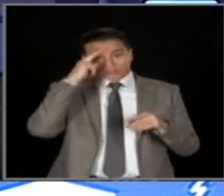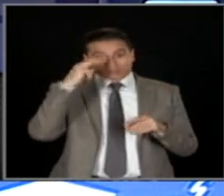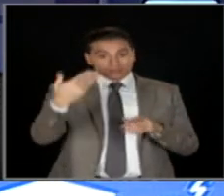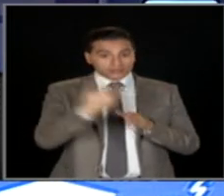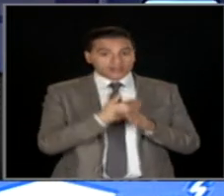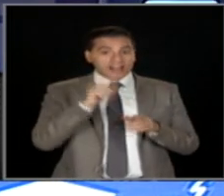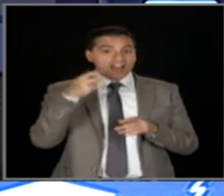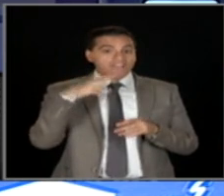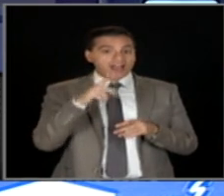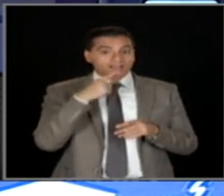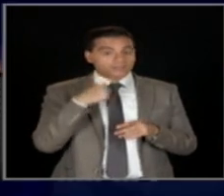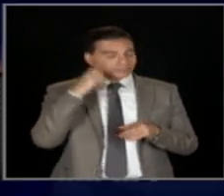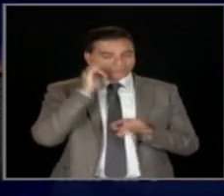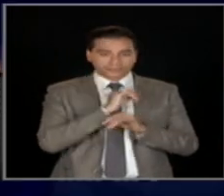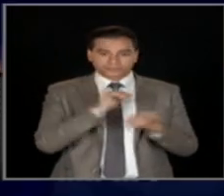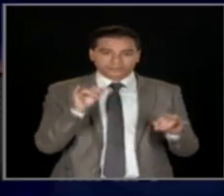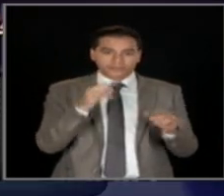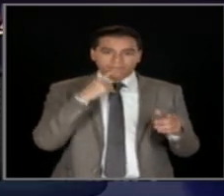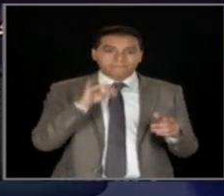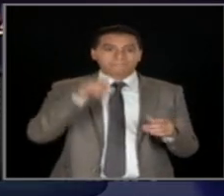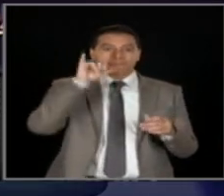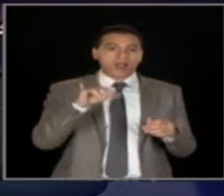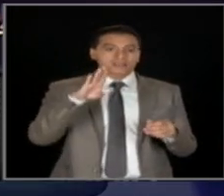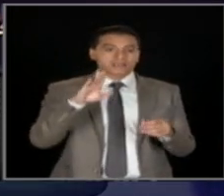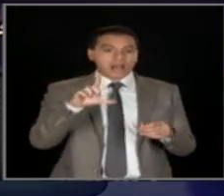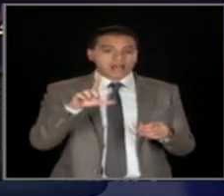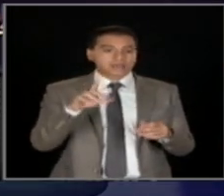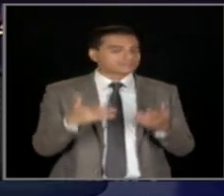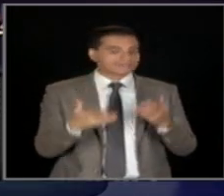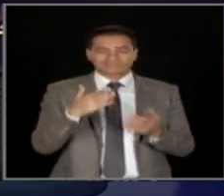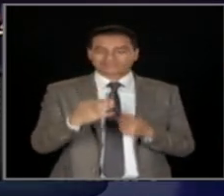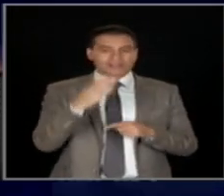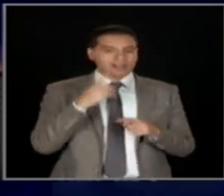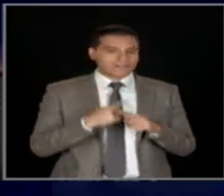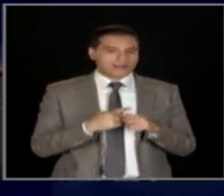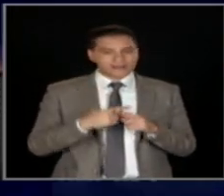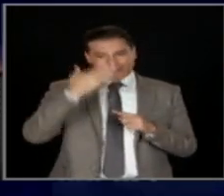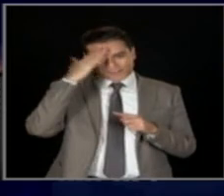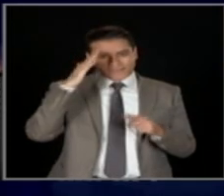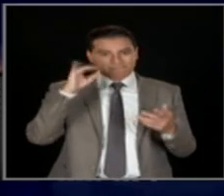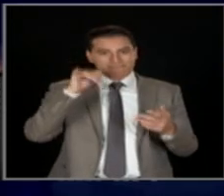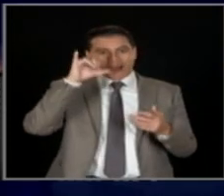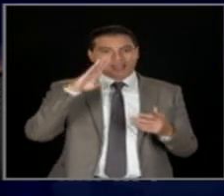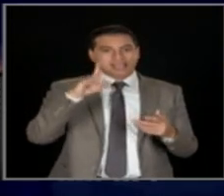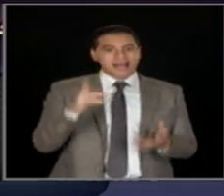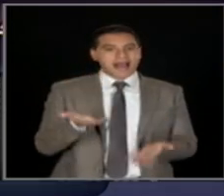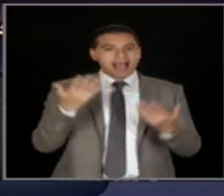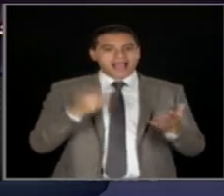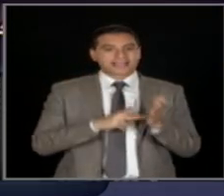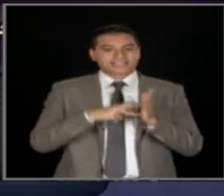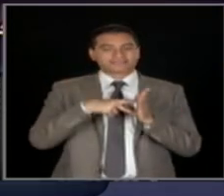تخضيت. طار الاسم. طار الاسم. مايكل إدوارد. مايكل إدوارد أو مايكل أوين. أوه. أي حاجة